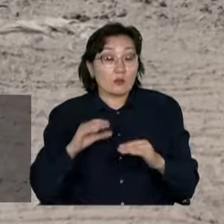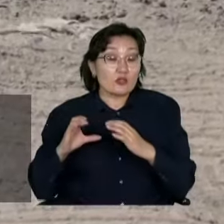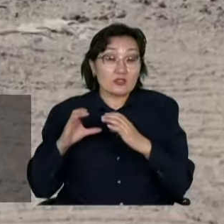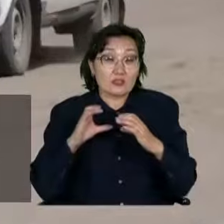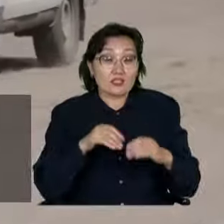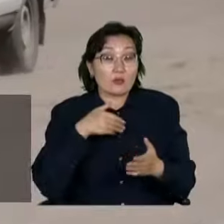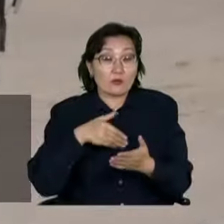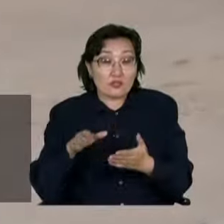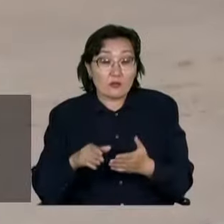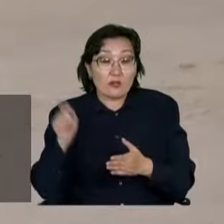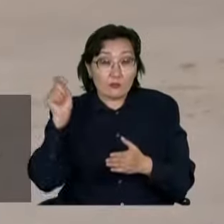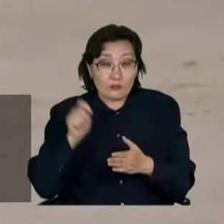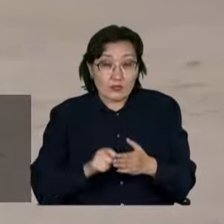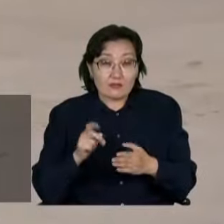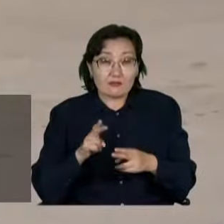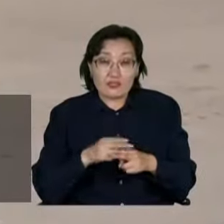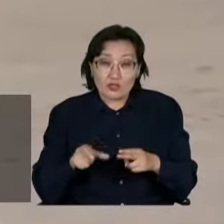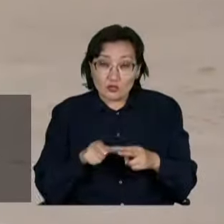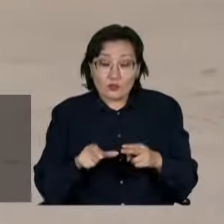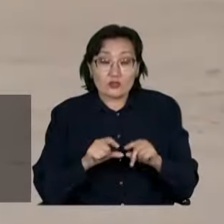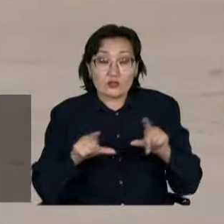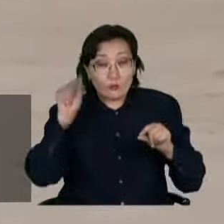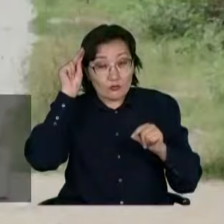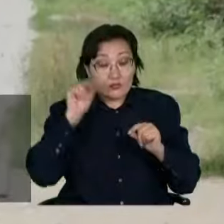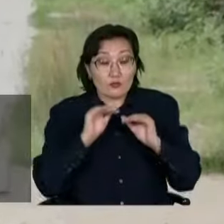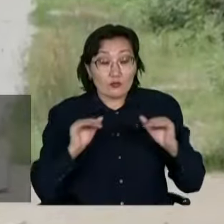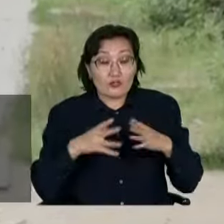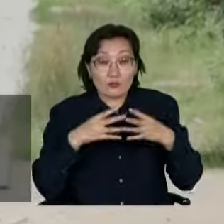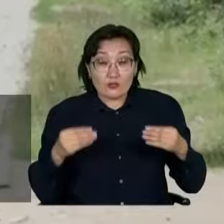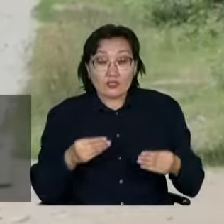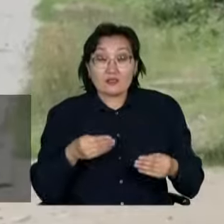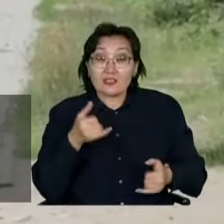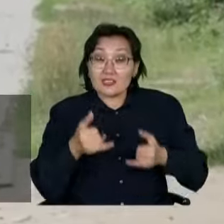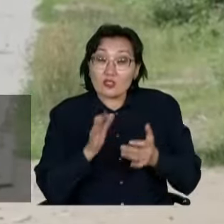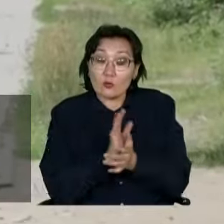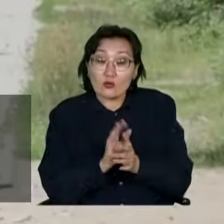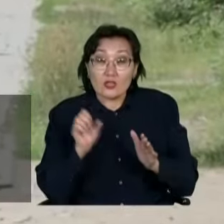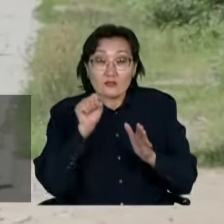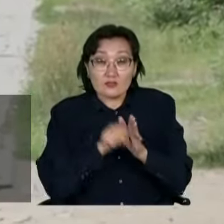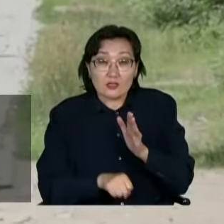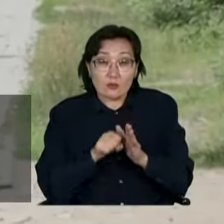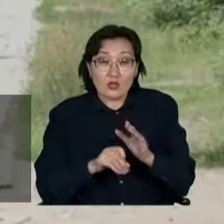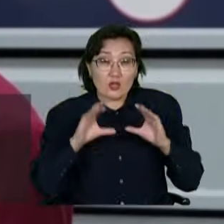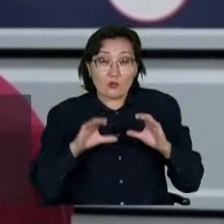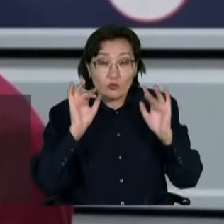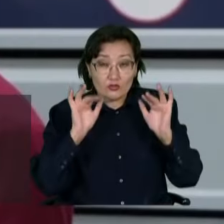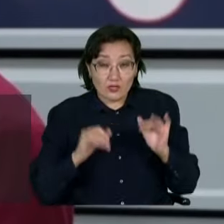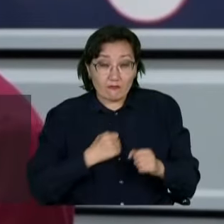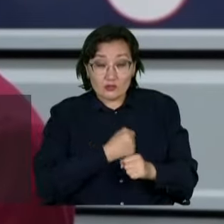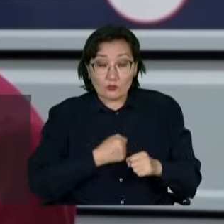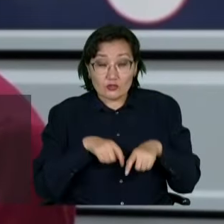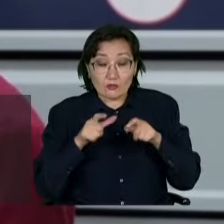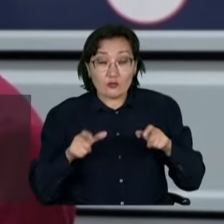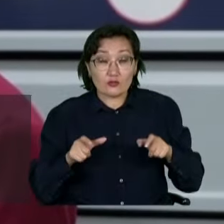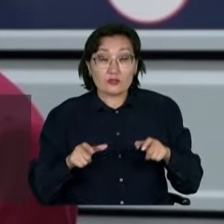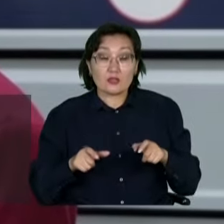транспорт отказался ходить по бездорожью. До школы дети добирались весной, утопая в грязи, а зимой в сугробах, возмущены люди. Мой ребенок утром